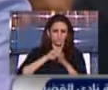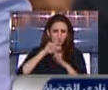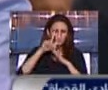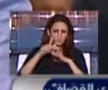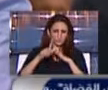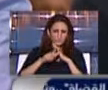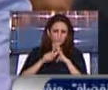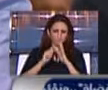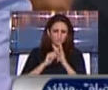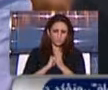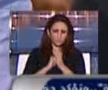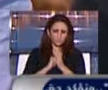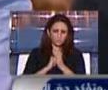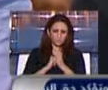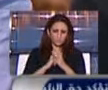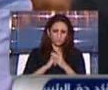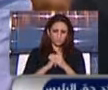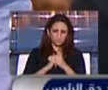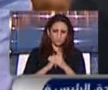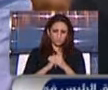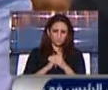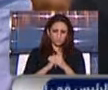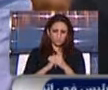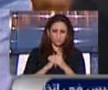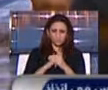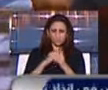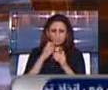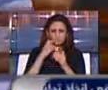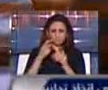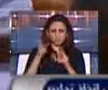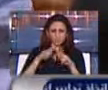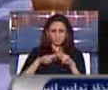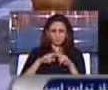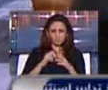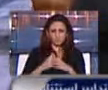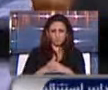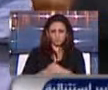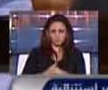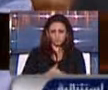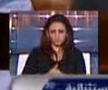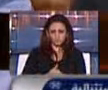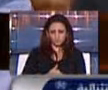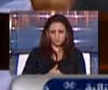مغلبيننا لسه صرف من قريب وهي معاش من 1 جنيه.